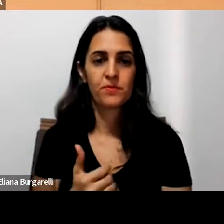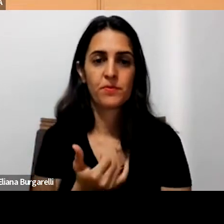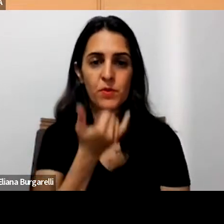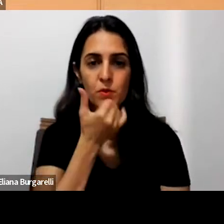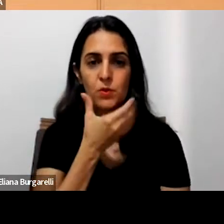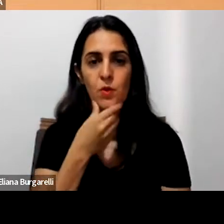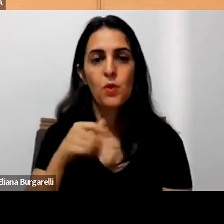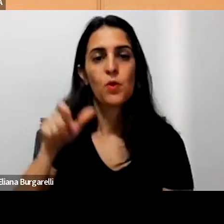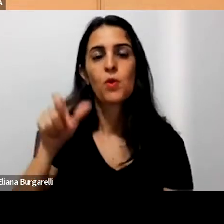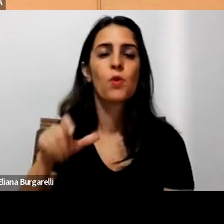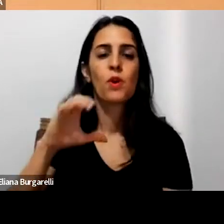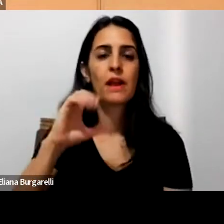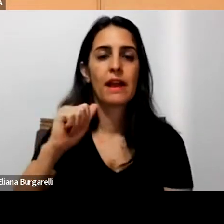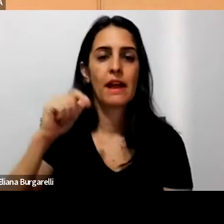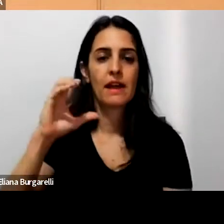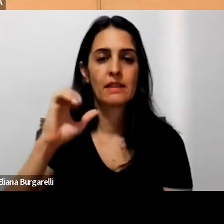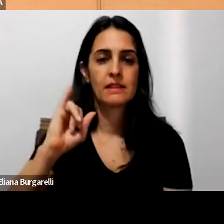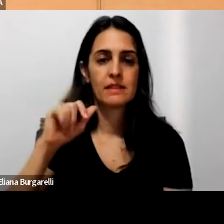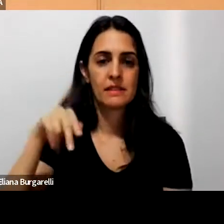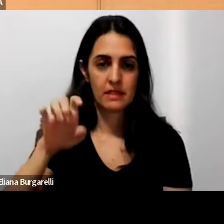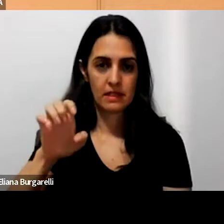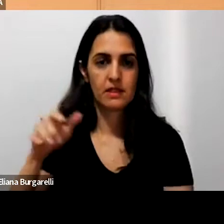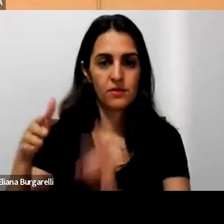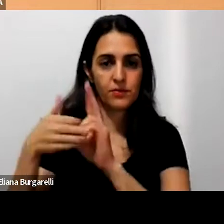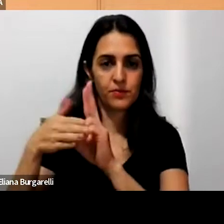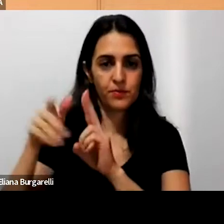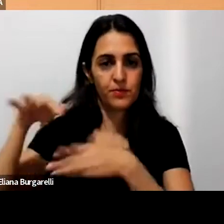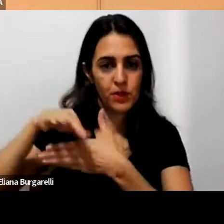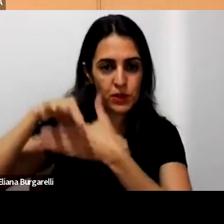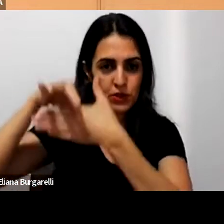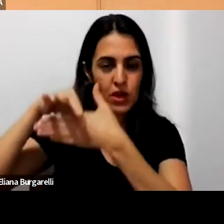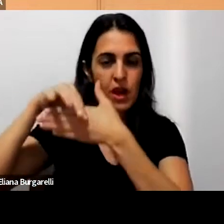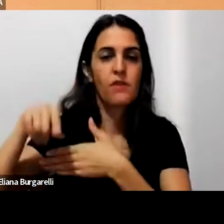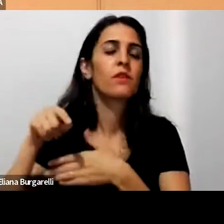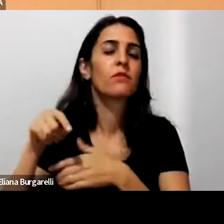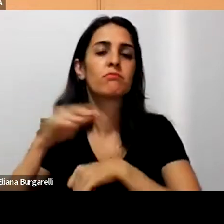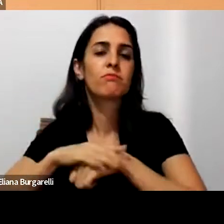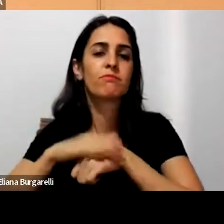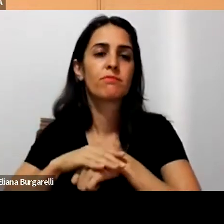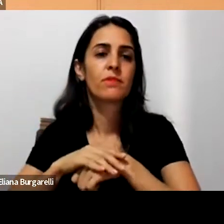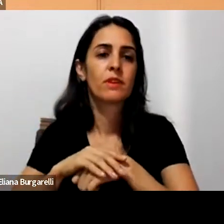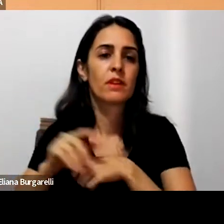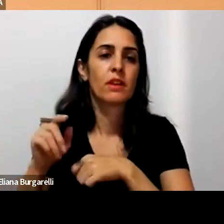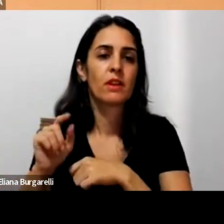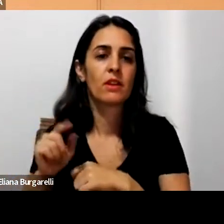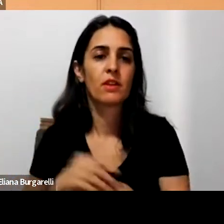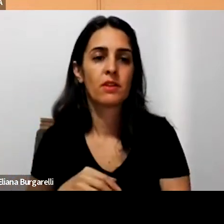o cacique Raoni, a déposé une plainte à la Cour pénale internationale.